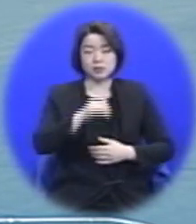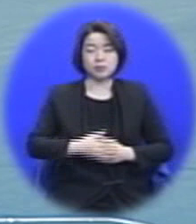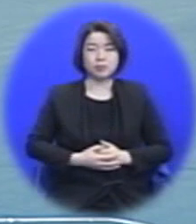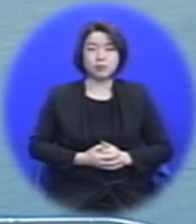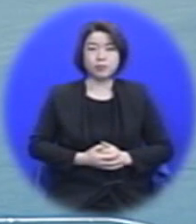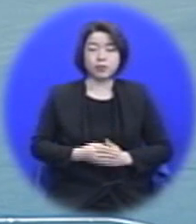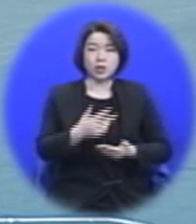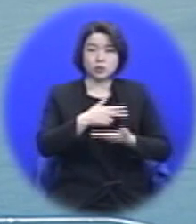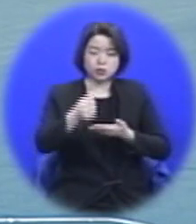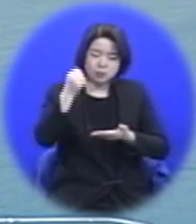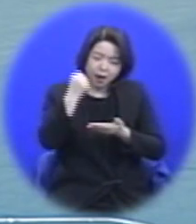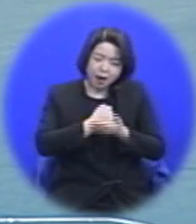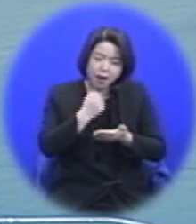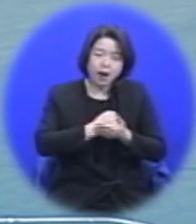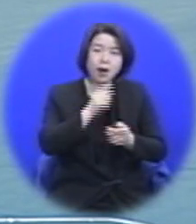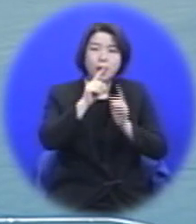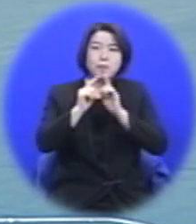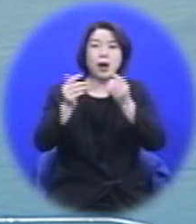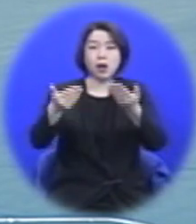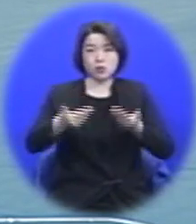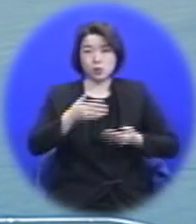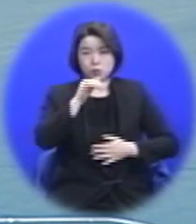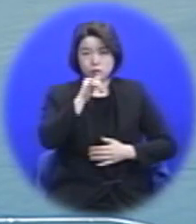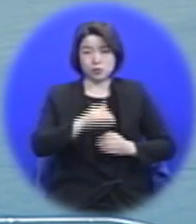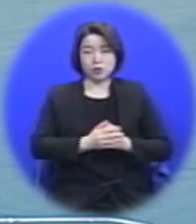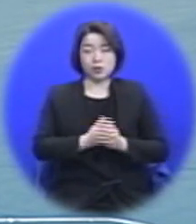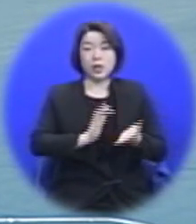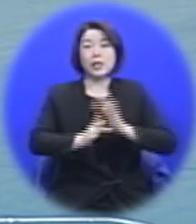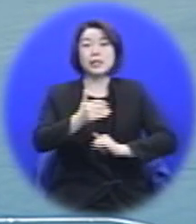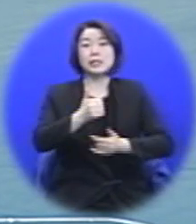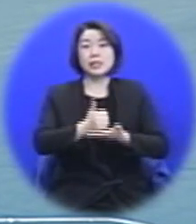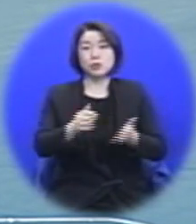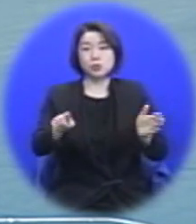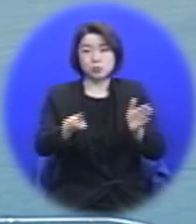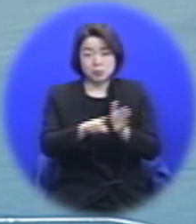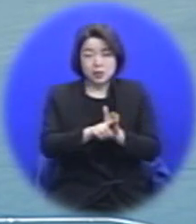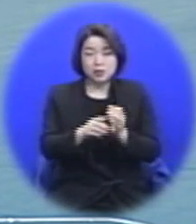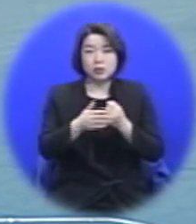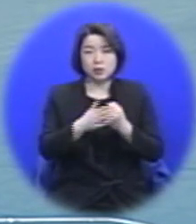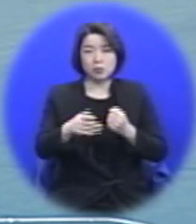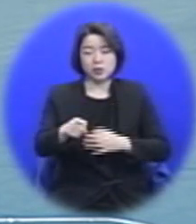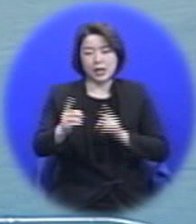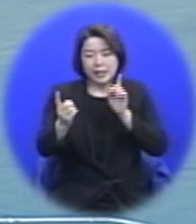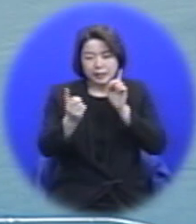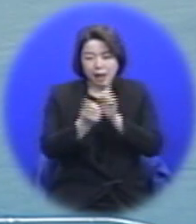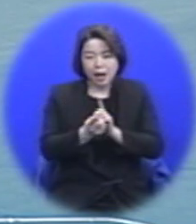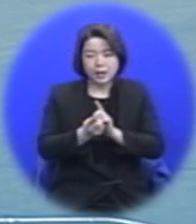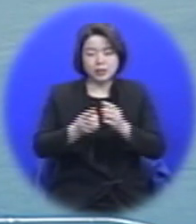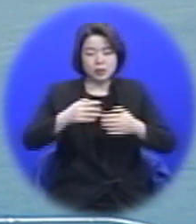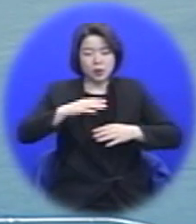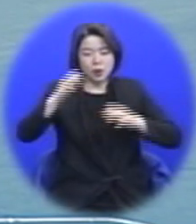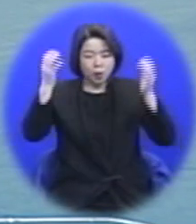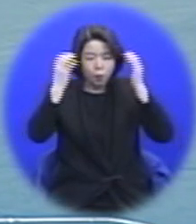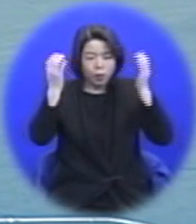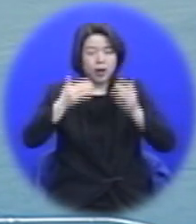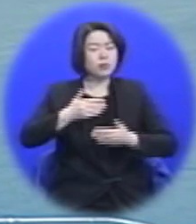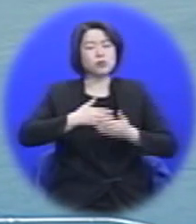주님은 안타깝게 말씀합니다. 예수 믿는 것 때문에 당하는 고난을 두려워하지 말라.